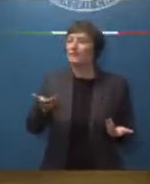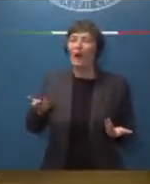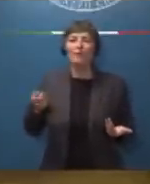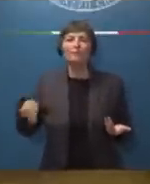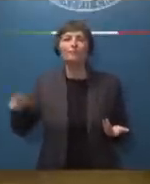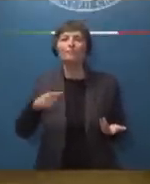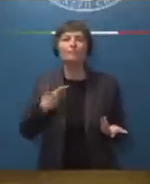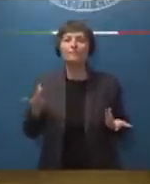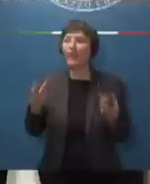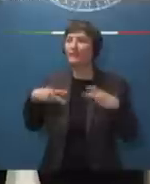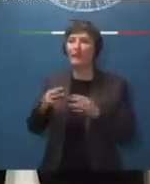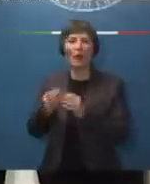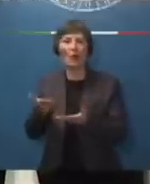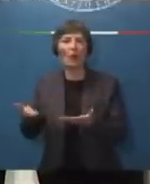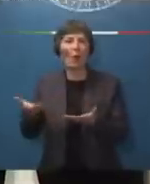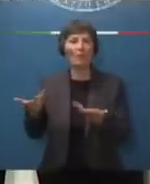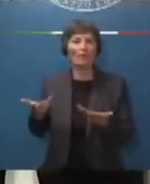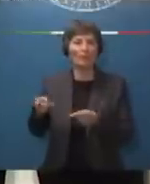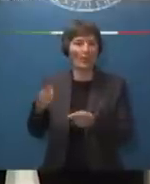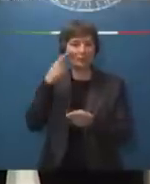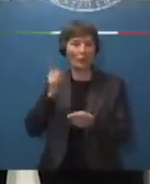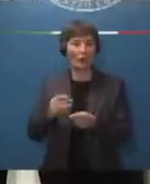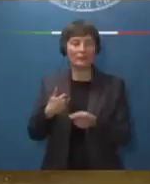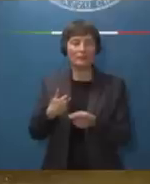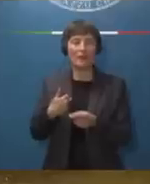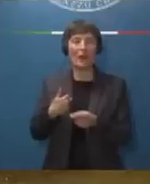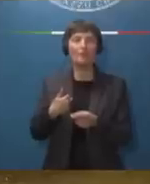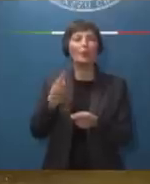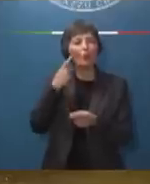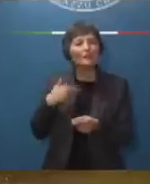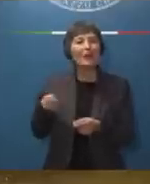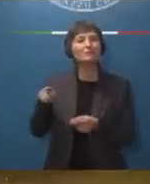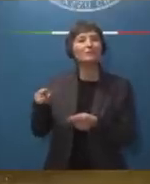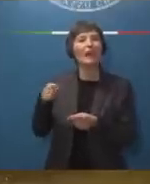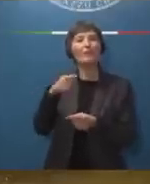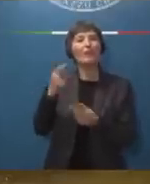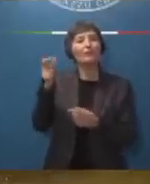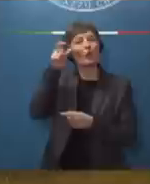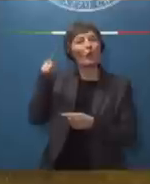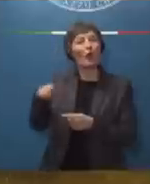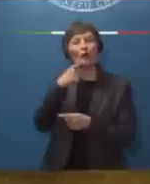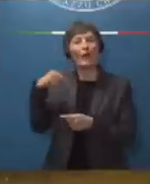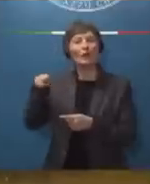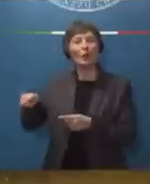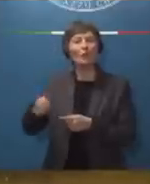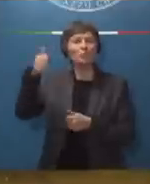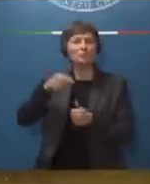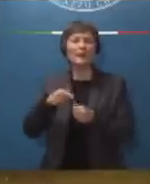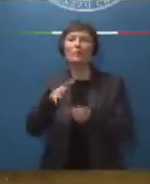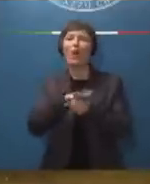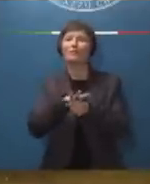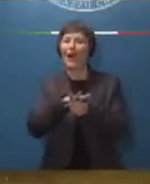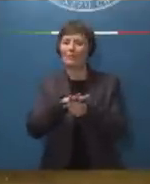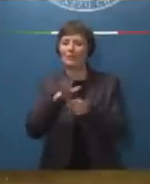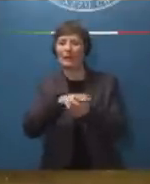noi sappiamo che il governo Russo non solo divide i bambini ucraini dai parenti ma